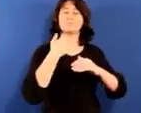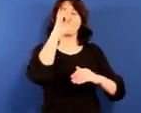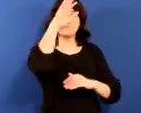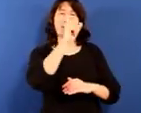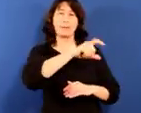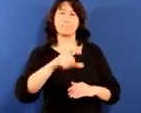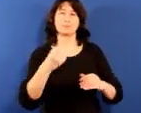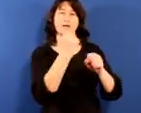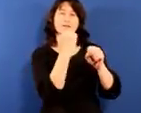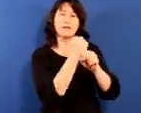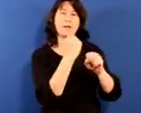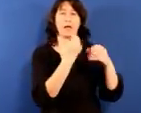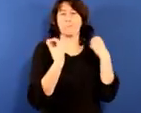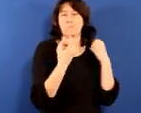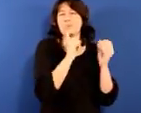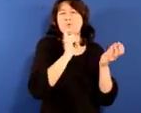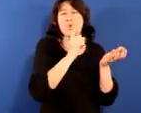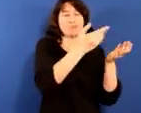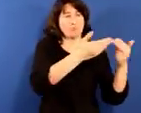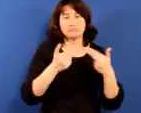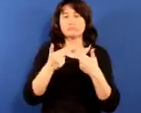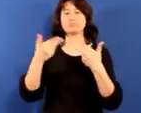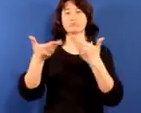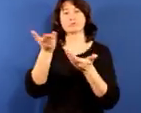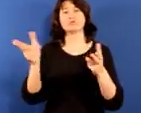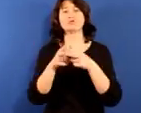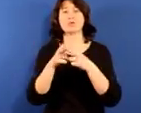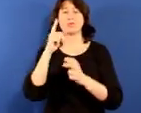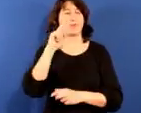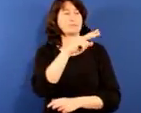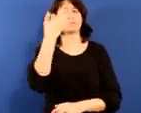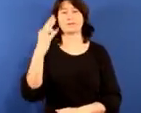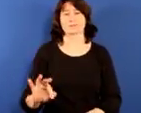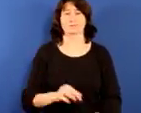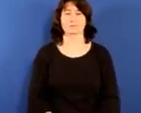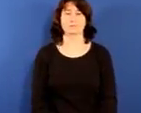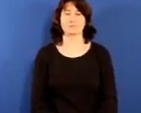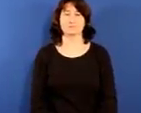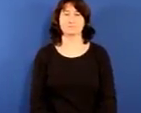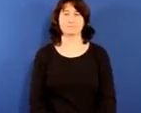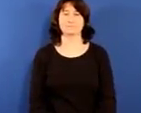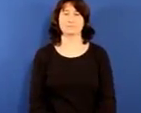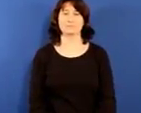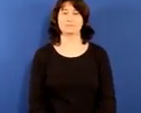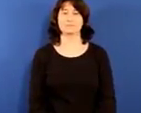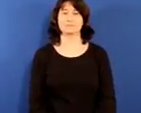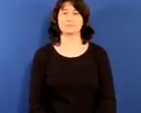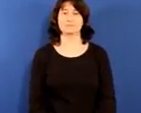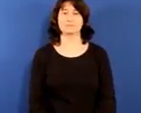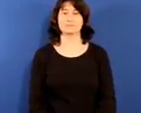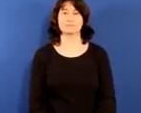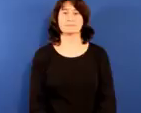zahar berrikuntza. Aldundiko ondare zerbitzuko arduradunek meatzarien etxe berriko xehetasunak erakutsi dituzte